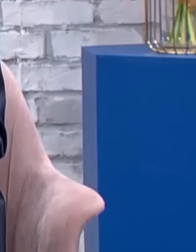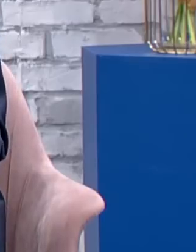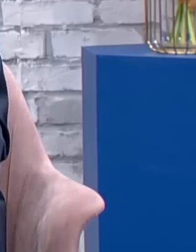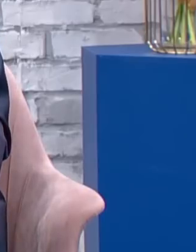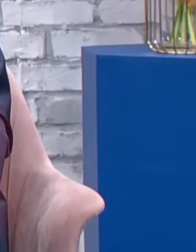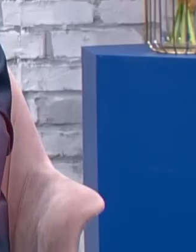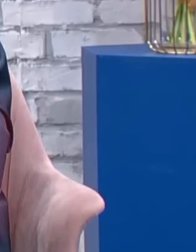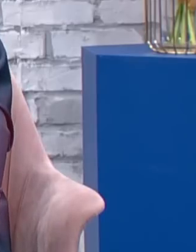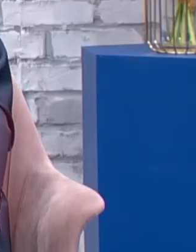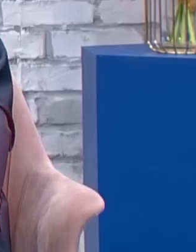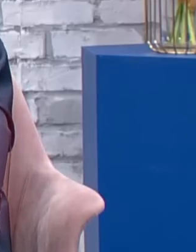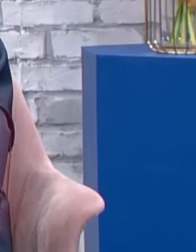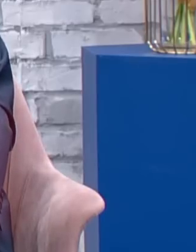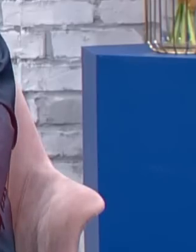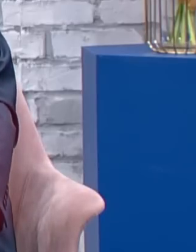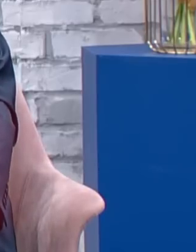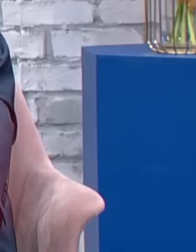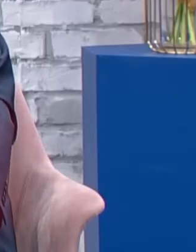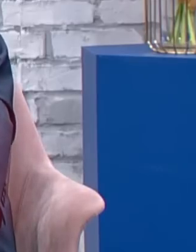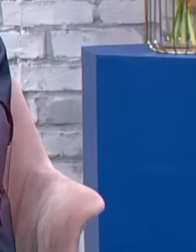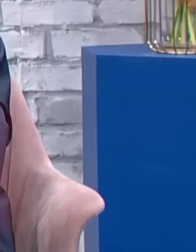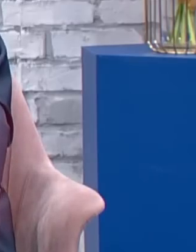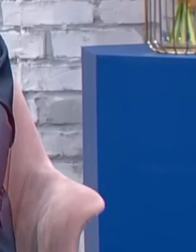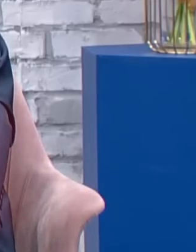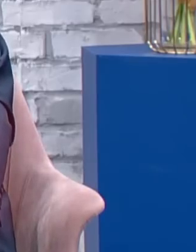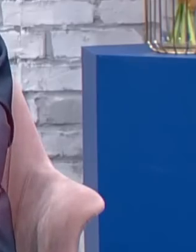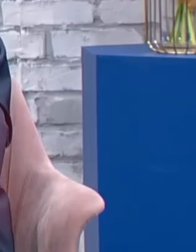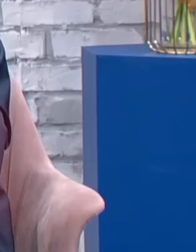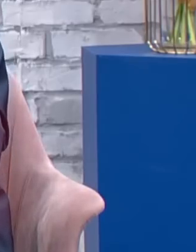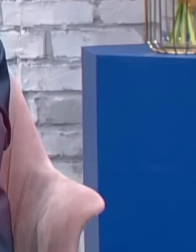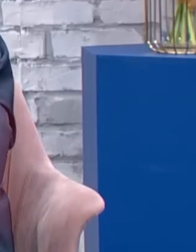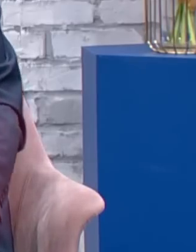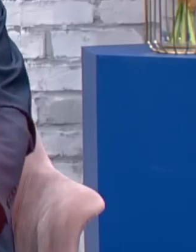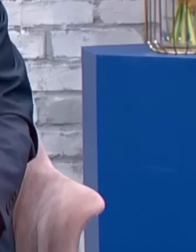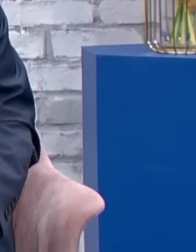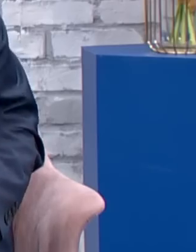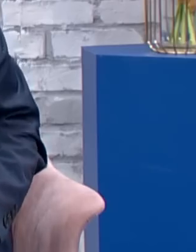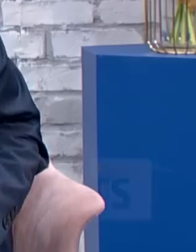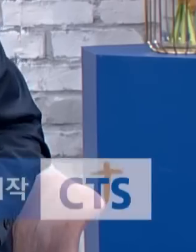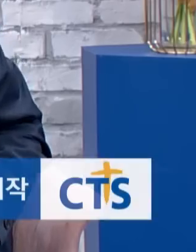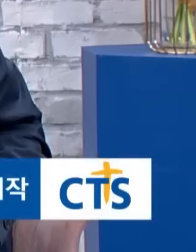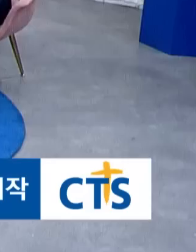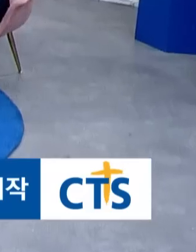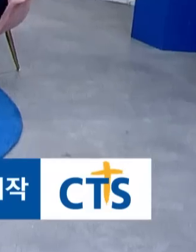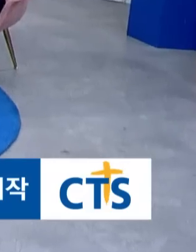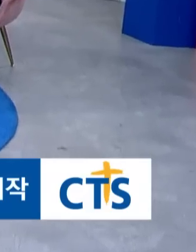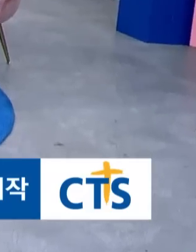CTS와 함께 평안하게 보내시고 저희는 다음 시간에 다시 뵙겠습니다. 안녕히 계십시오.